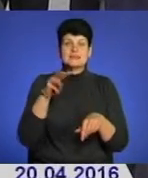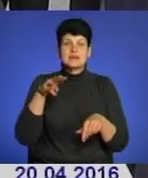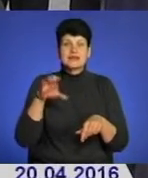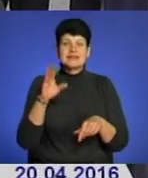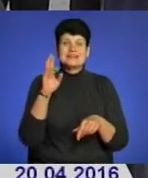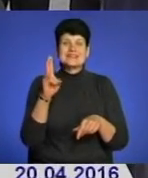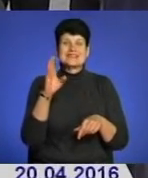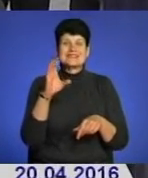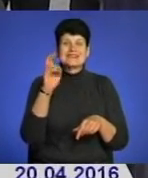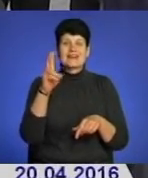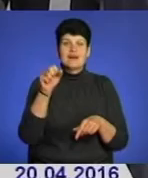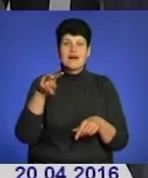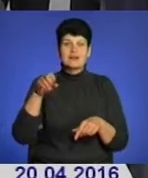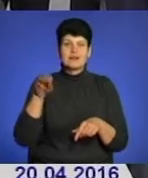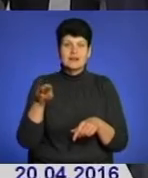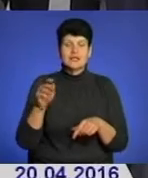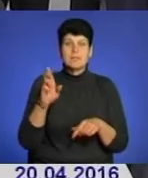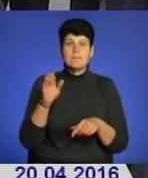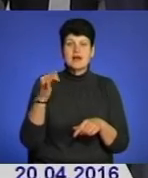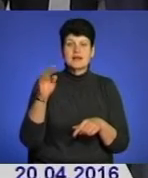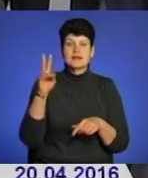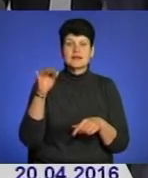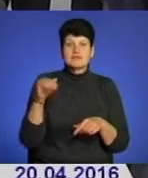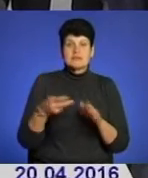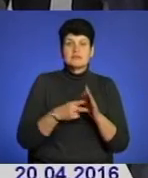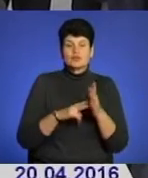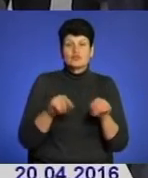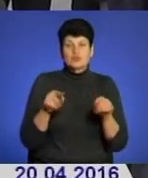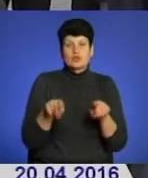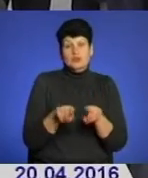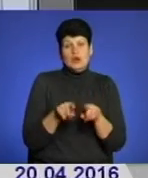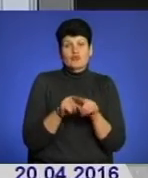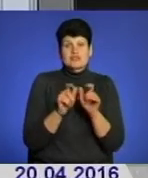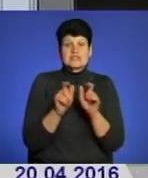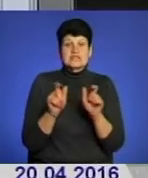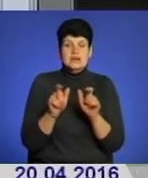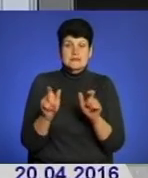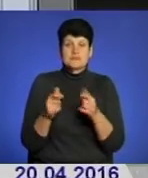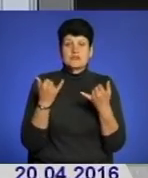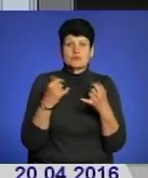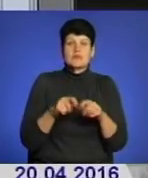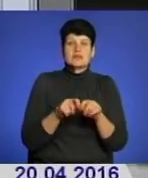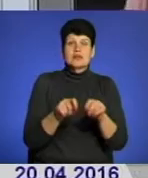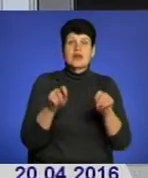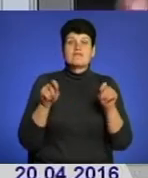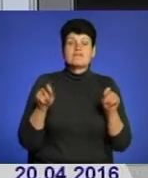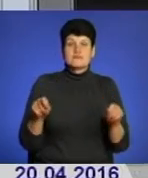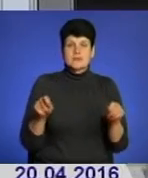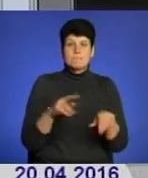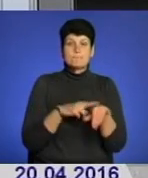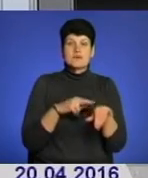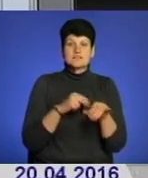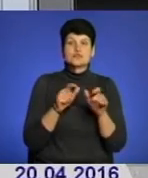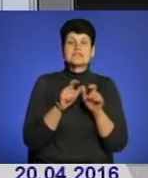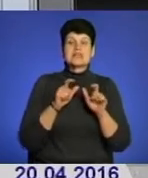та село Байківці, де найближчим часом планують створити аналогічні станції. Сегодня мы открываем вот